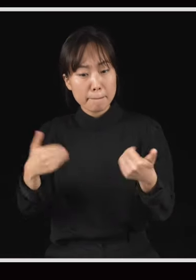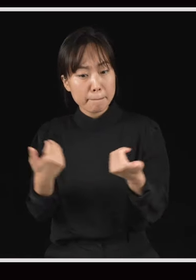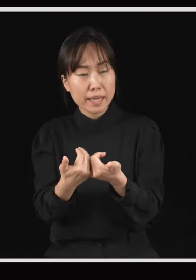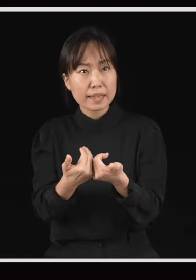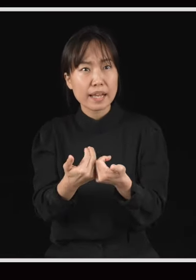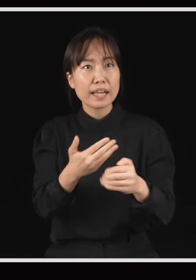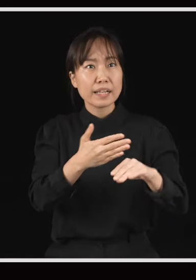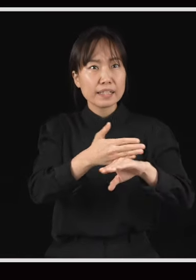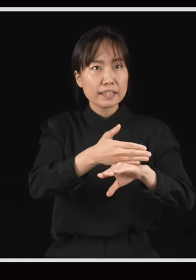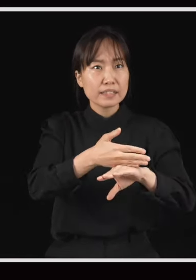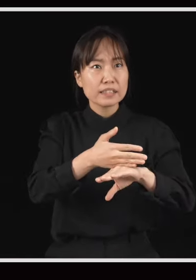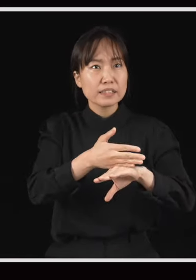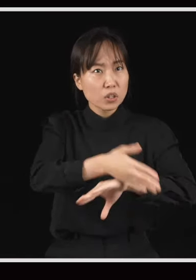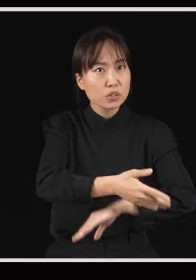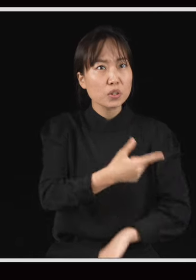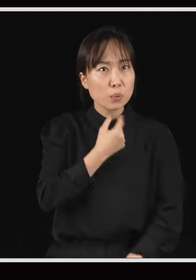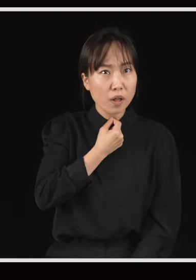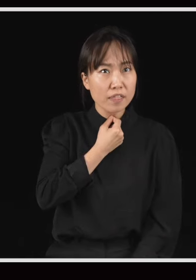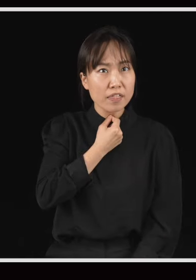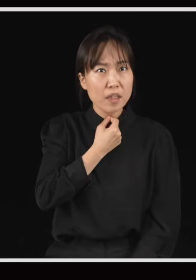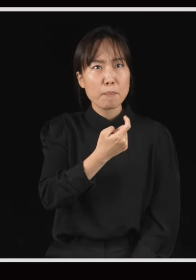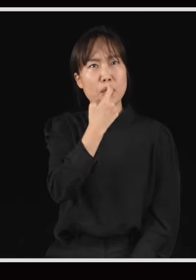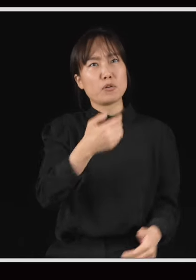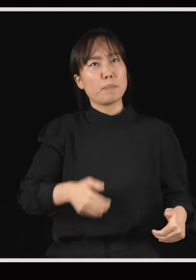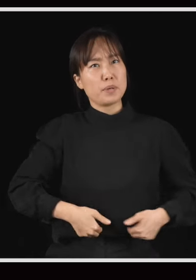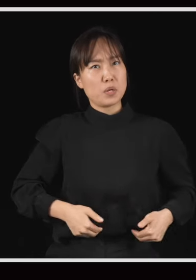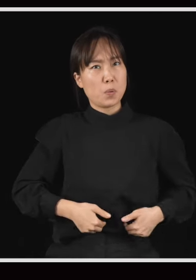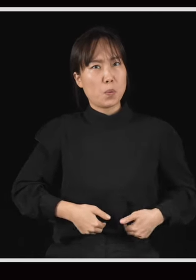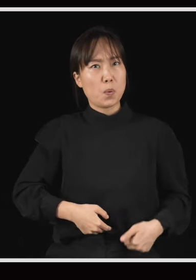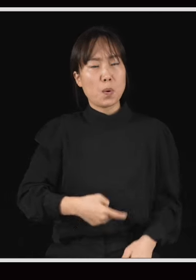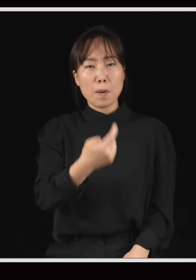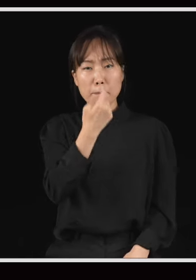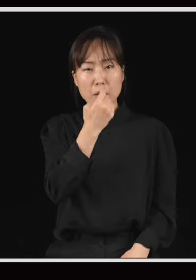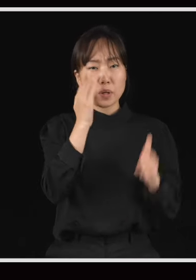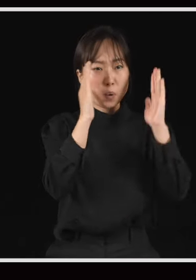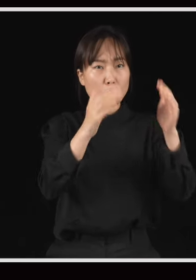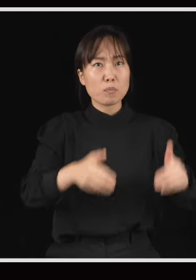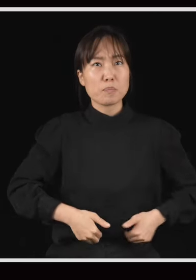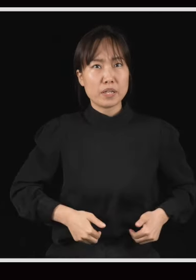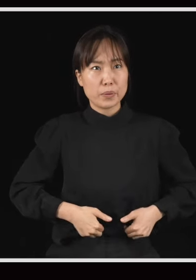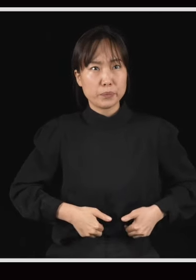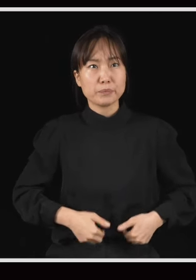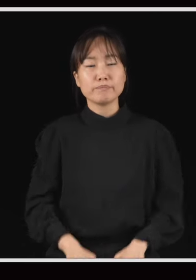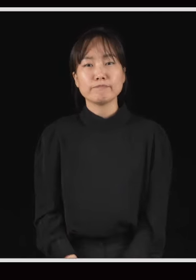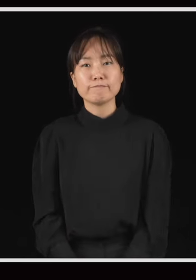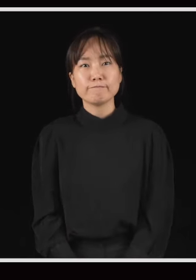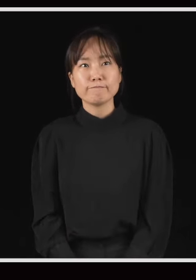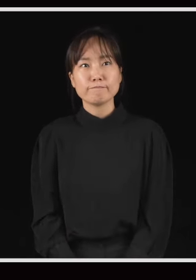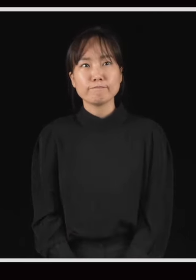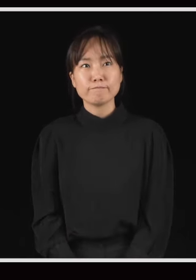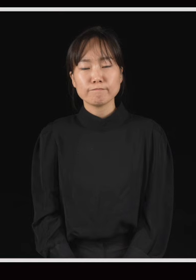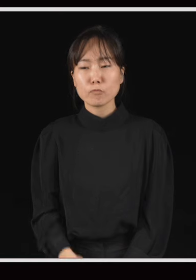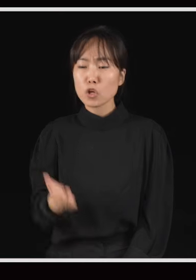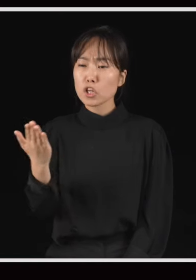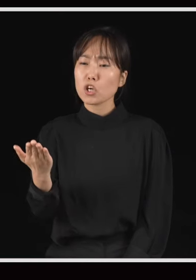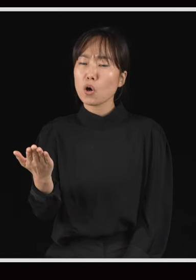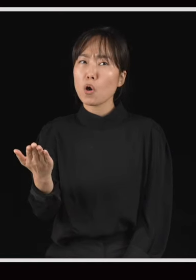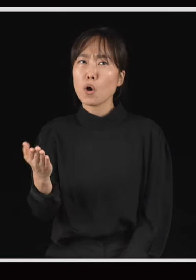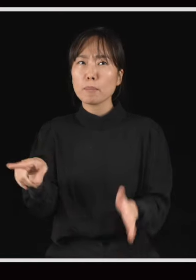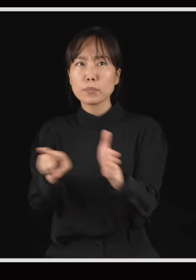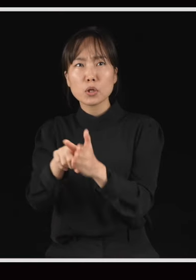노화 감속과 관련된 것, 느려지는 것은 교육입니다. 더 공부 많이 하고 머리를 쓰는 것. 그리고 이